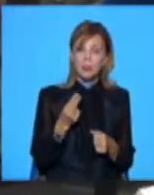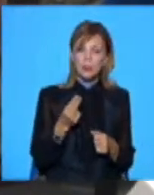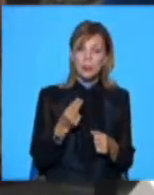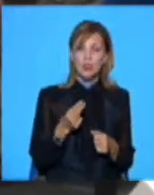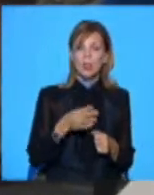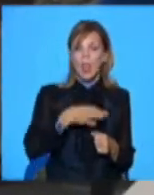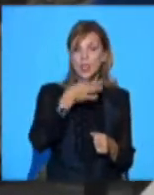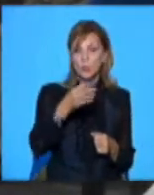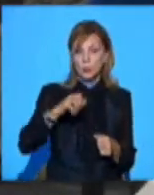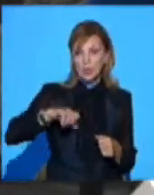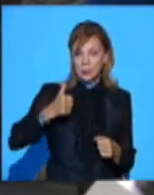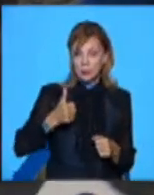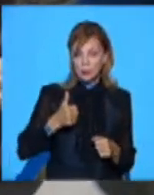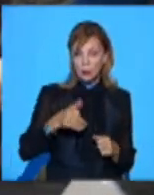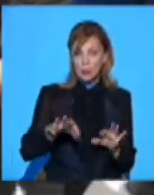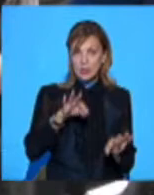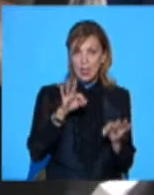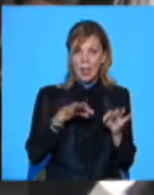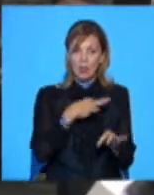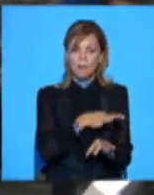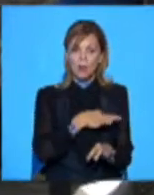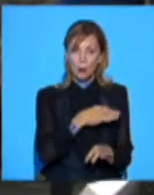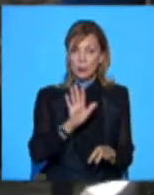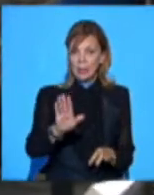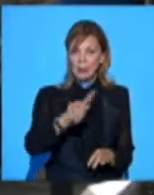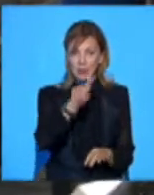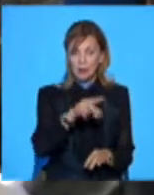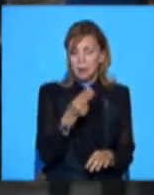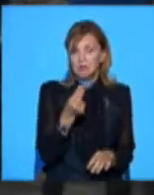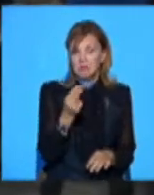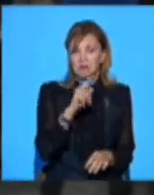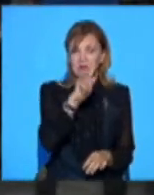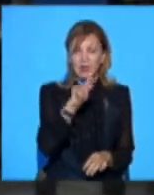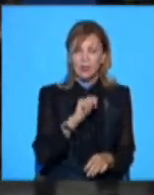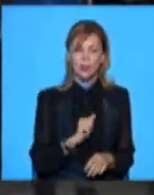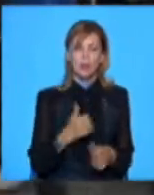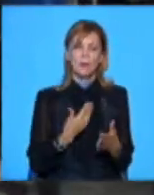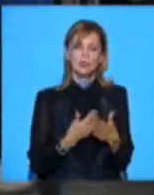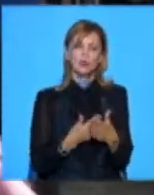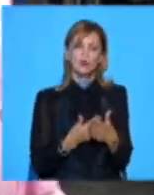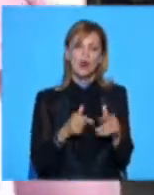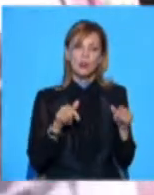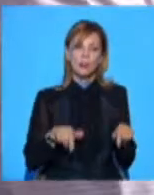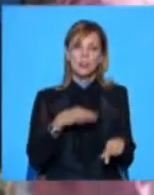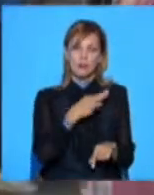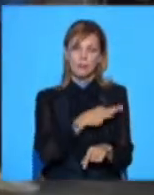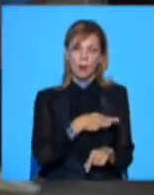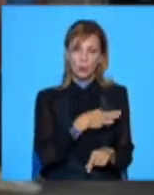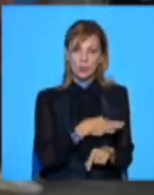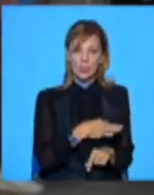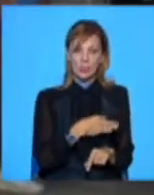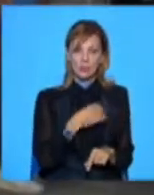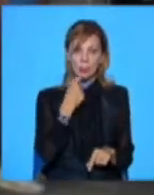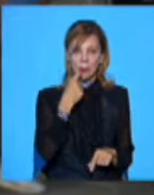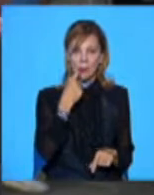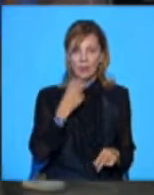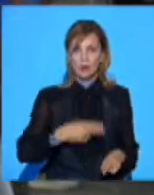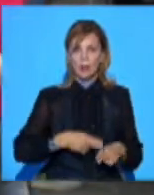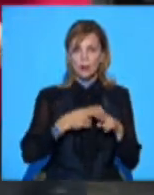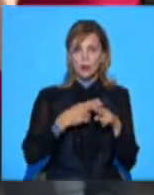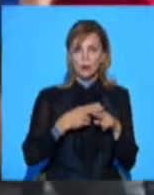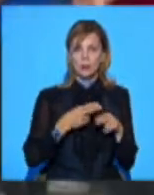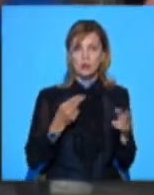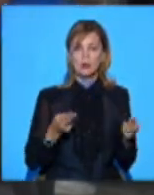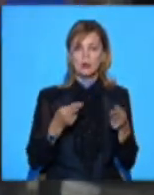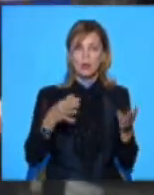voastră viitorilor studenți? Ce puncte tari are facultatea voastră? Deoarece această facultate te ajută să-ți găsești un loc